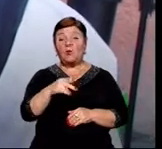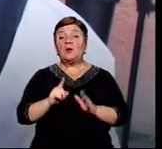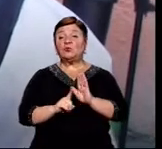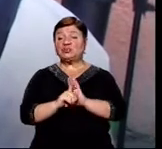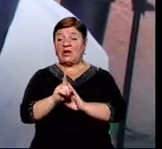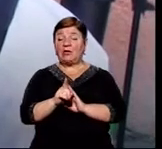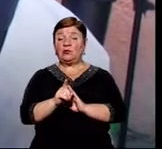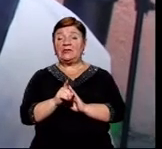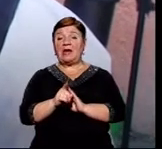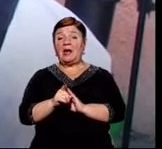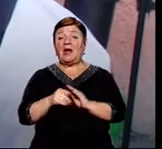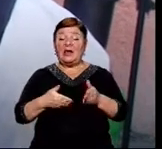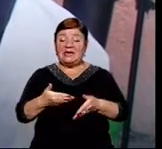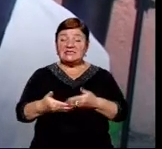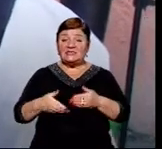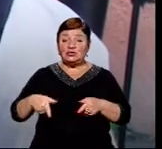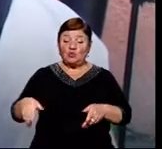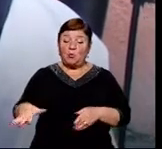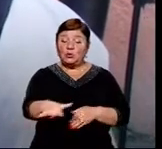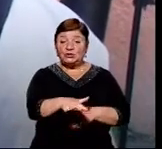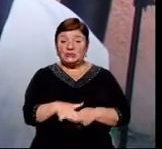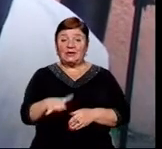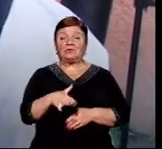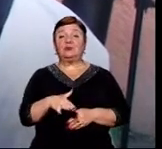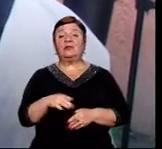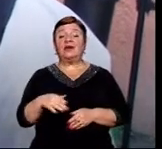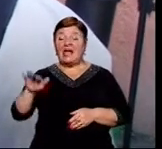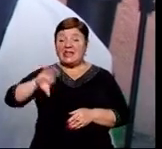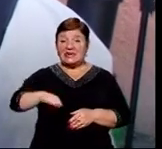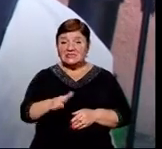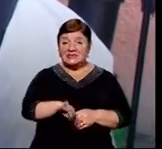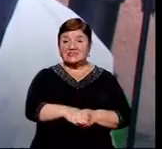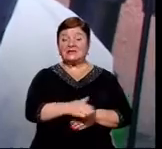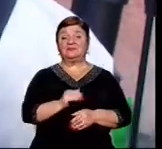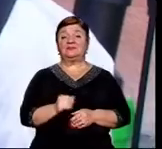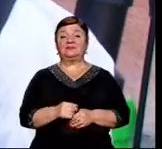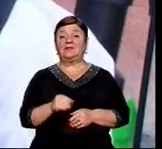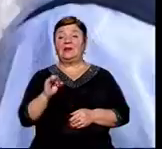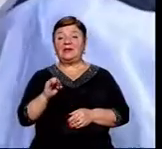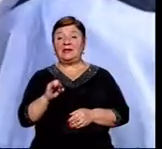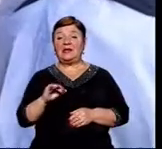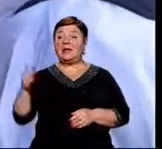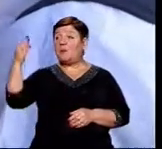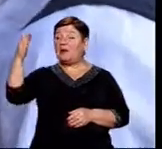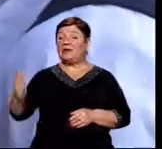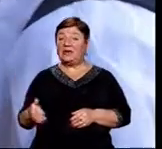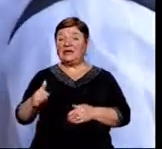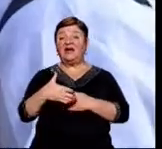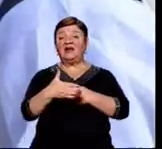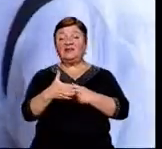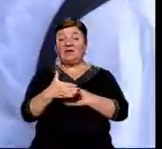перила, лісничні площадки, самі лісниці і панелі. Двері,